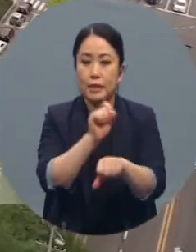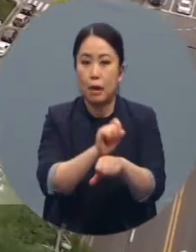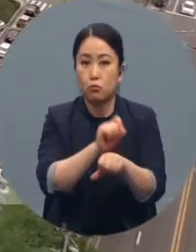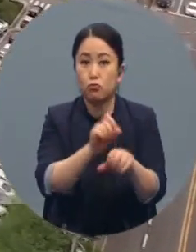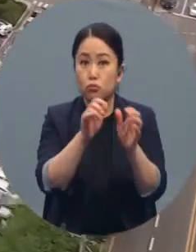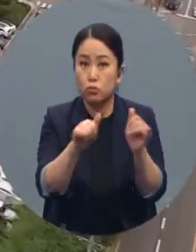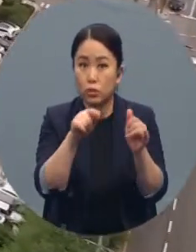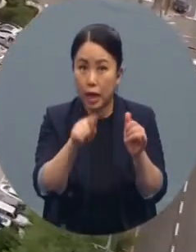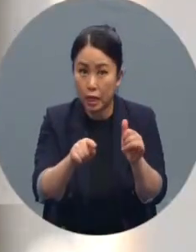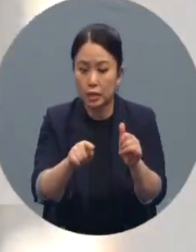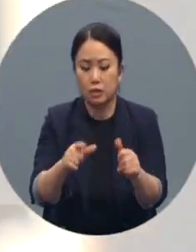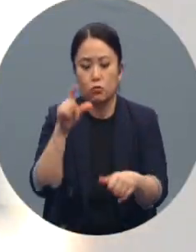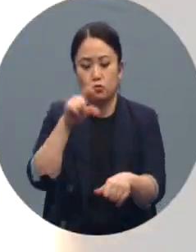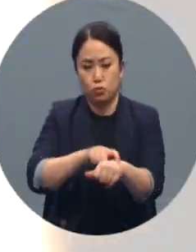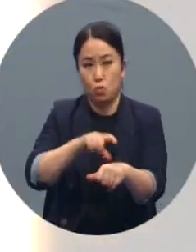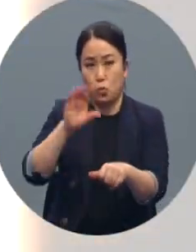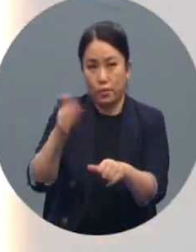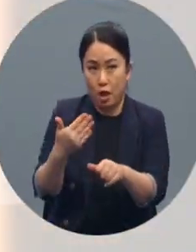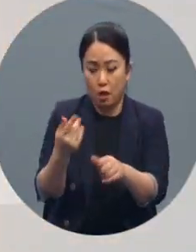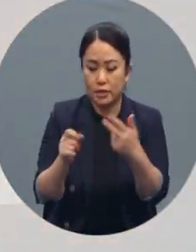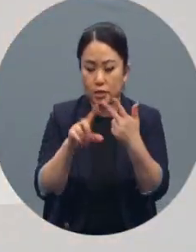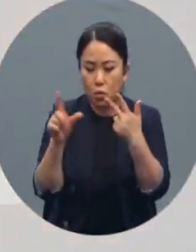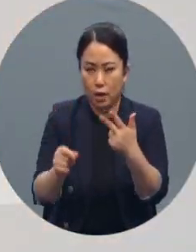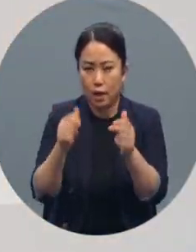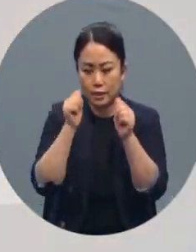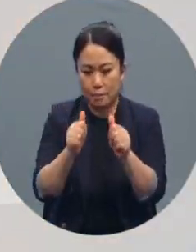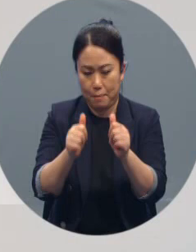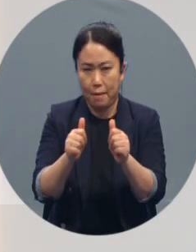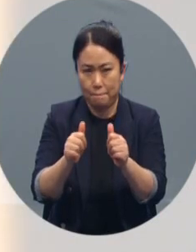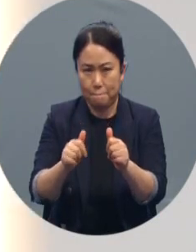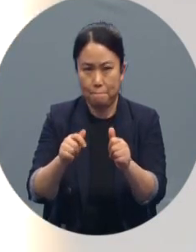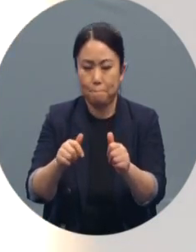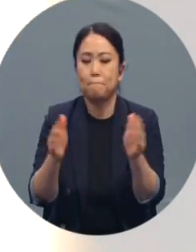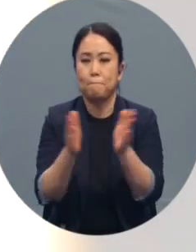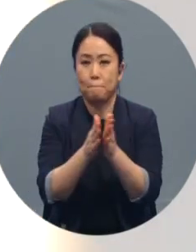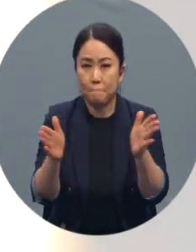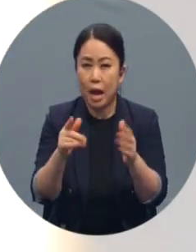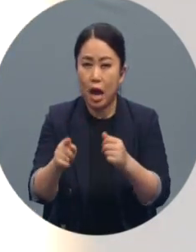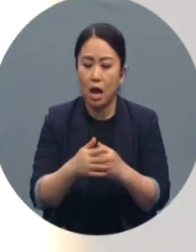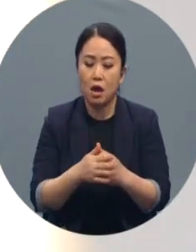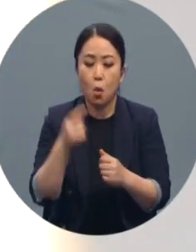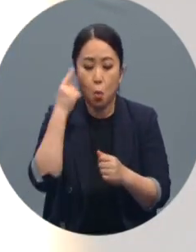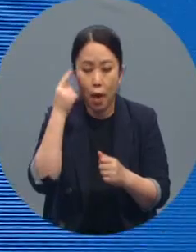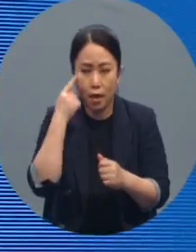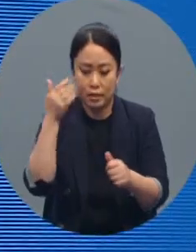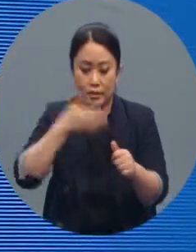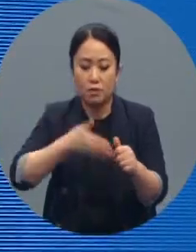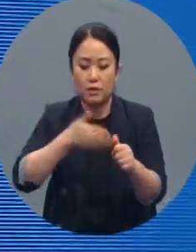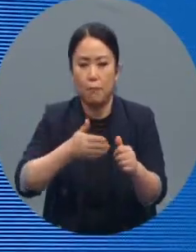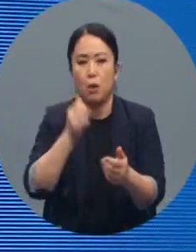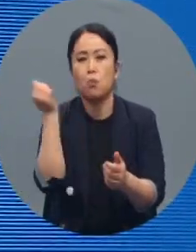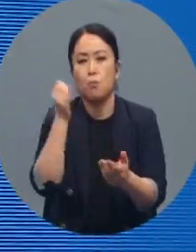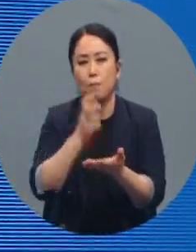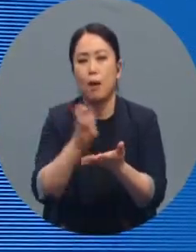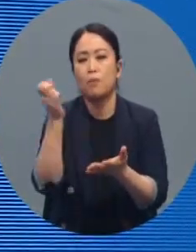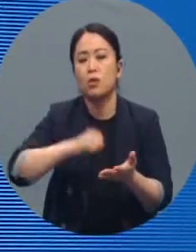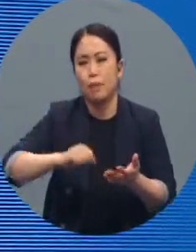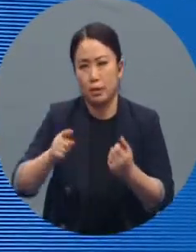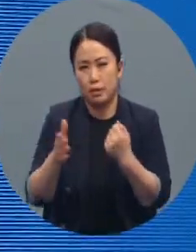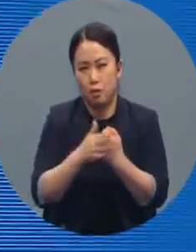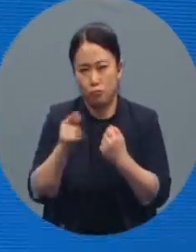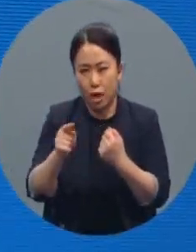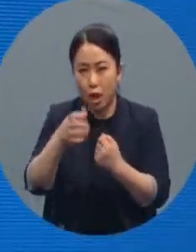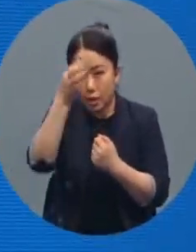재판에 넘겨졌습니다. 혐의는 청탁금지법 위반. 첫 재판에서 검찰은 이 면접관이